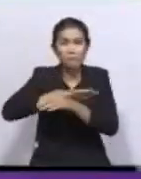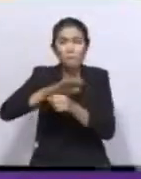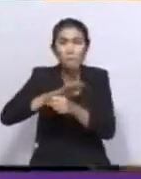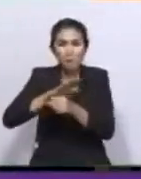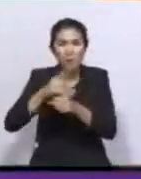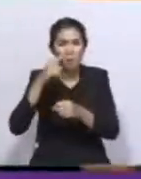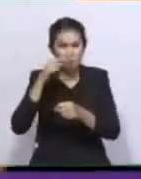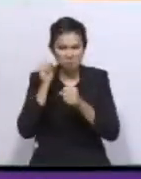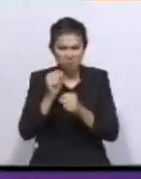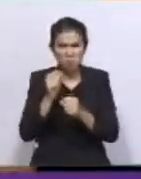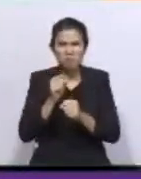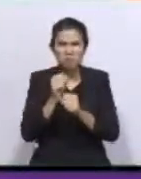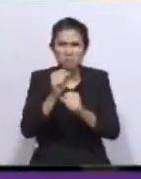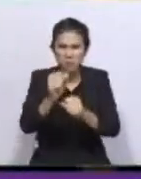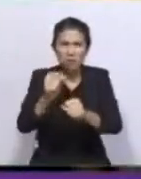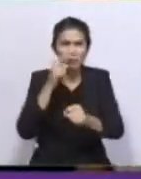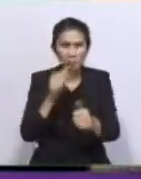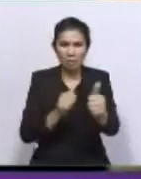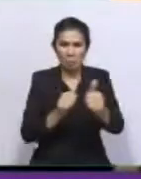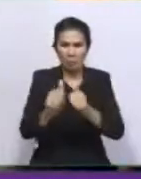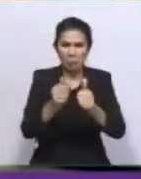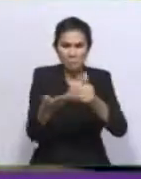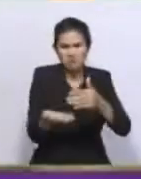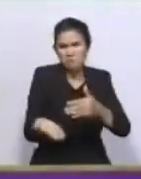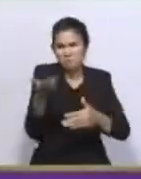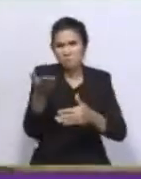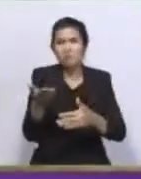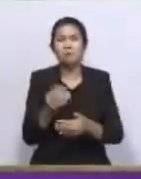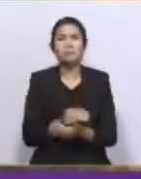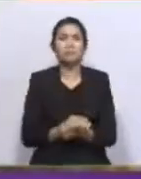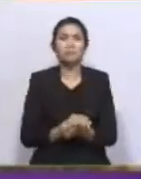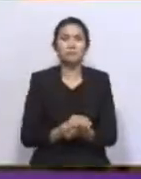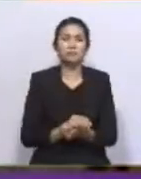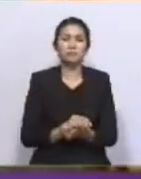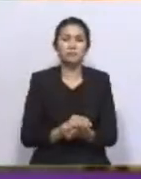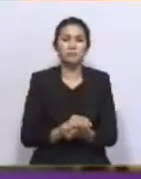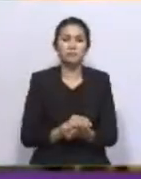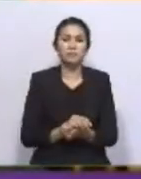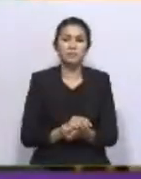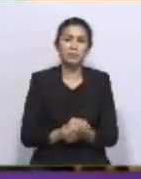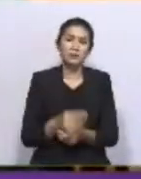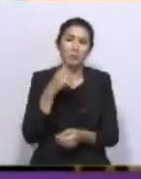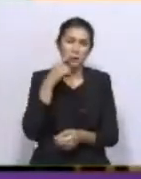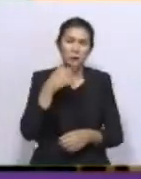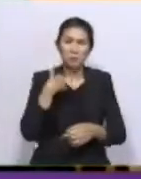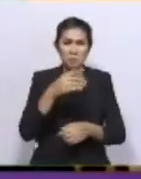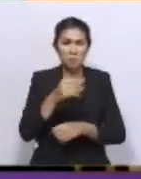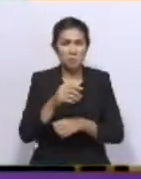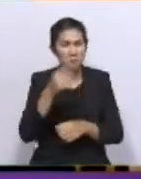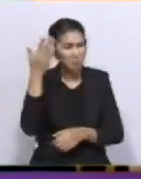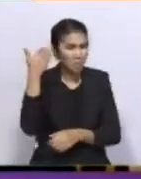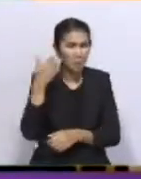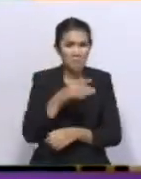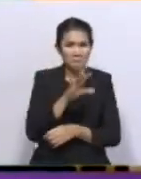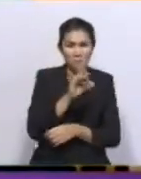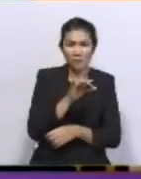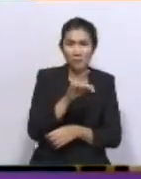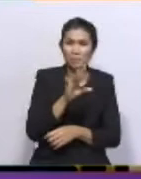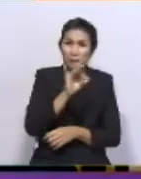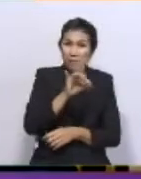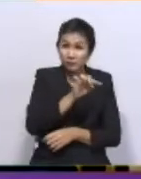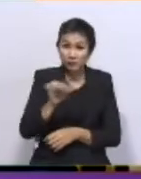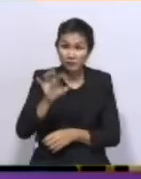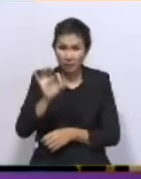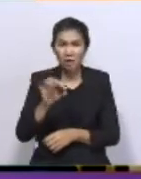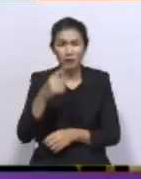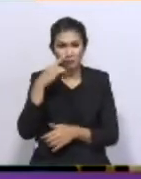างจะต้องเพิ่มขีดความสามารถในการแข่งขันให้สูงขึ้น โตแบบสมัย8-9เนี่ยก็ต้องถือว่าเป็นช่วง